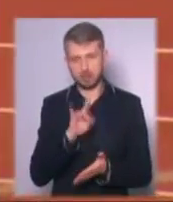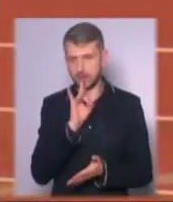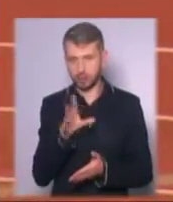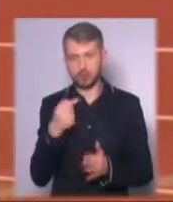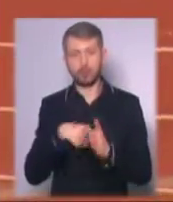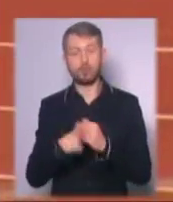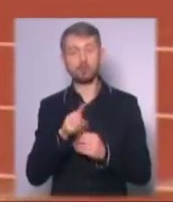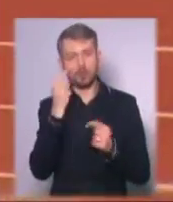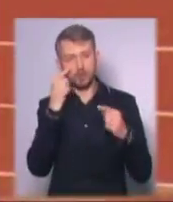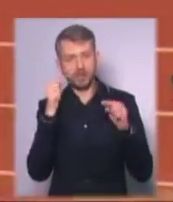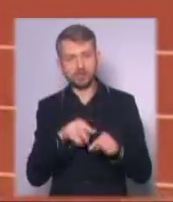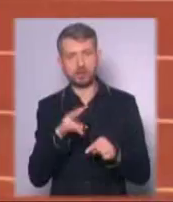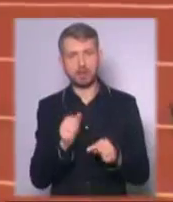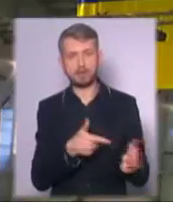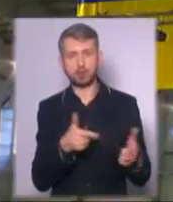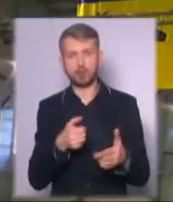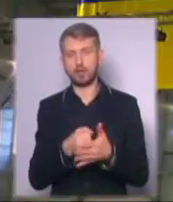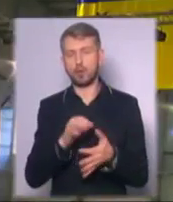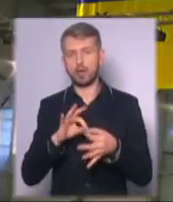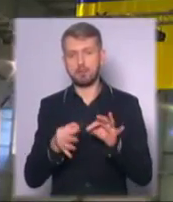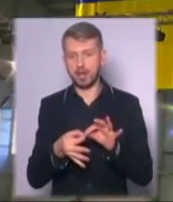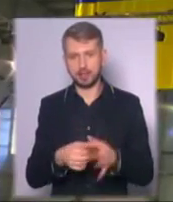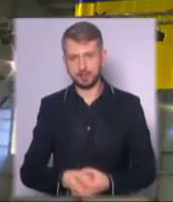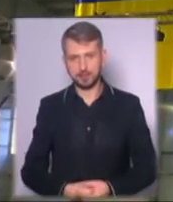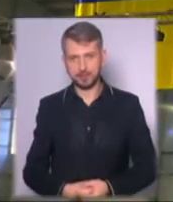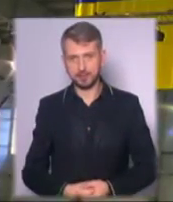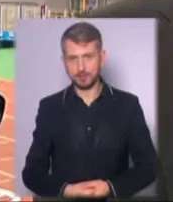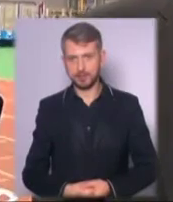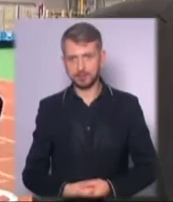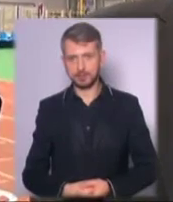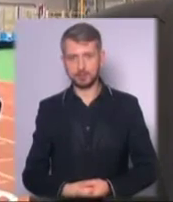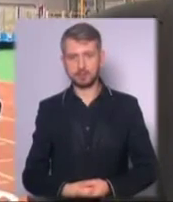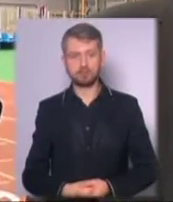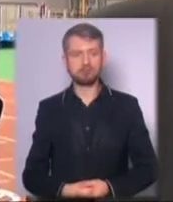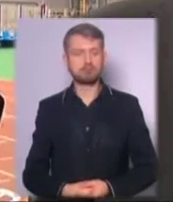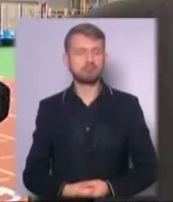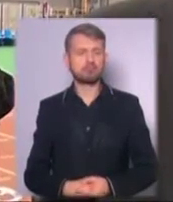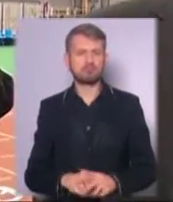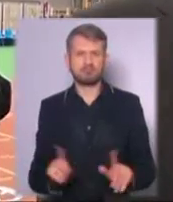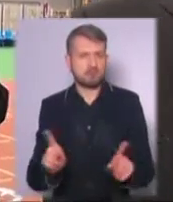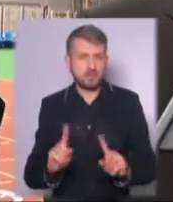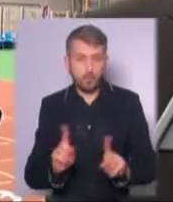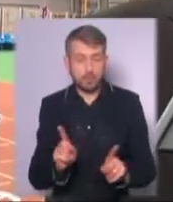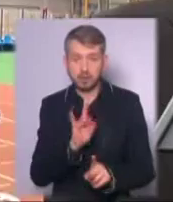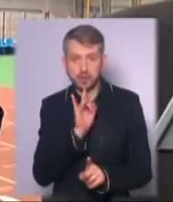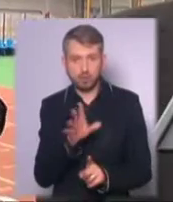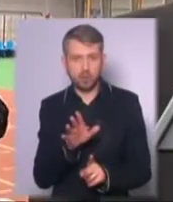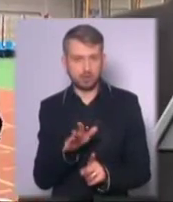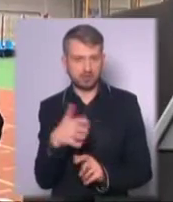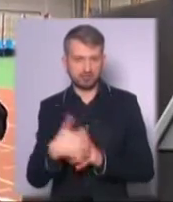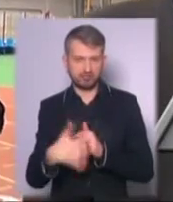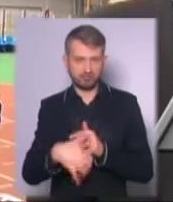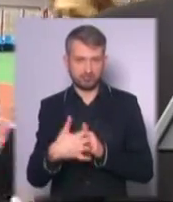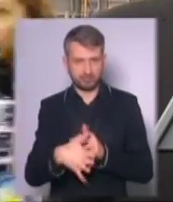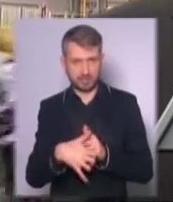оскільки зосереджується на підготовці до Олімпіади. Ні в коєму випадку не буде для нас прохідними такими